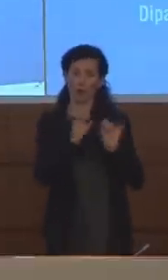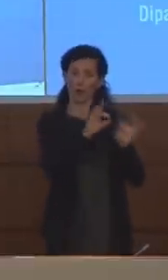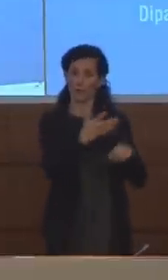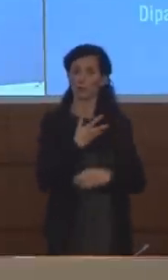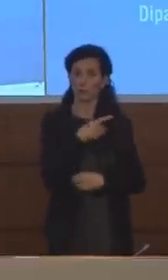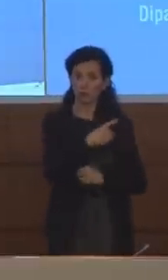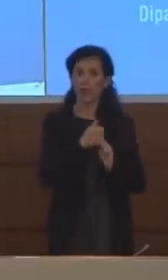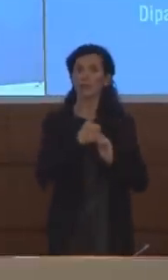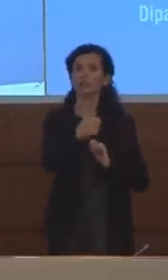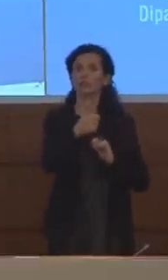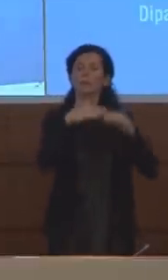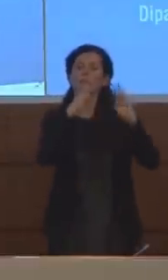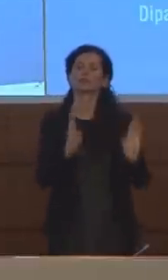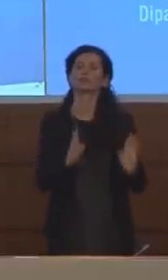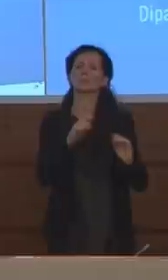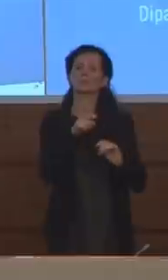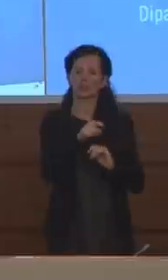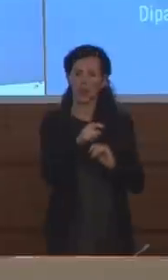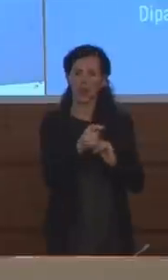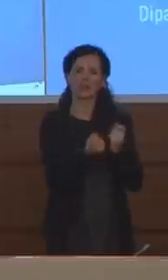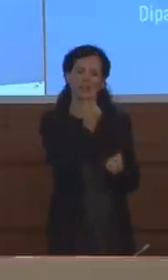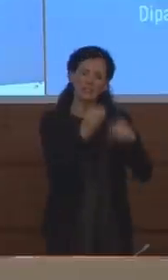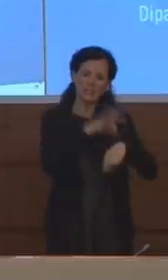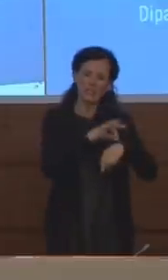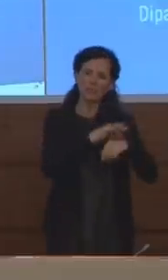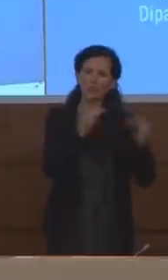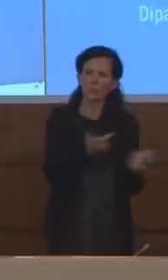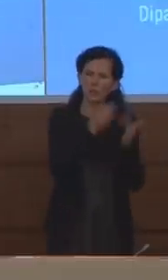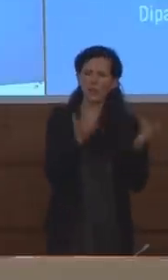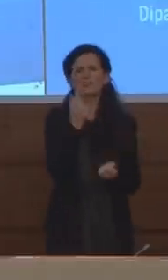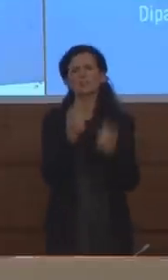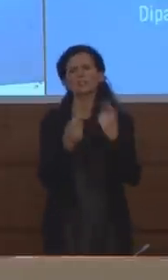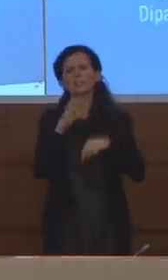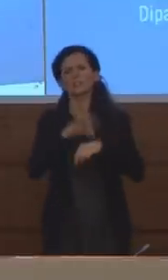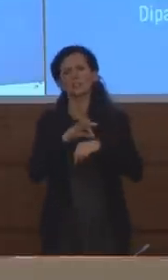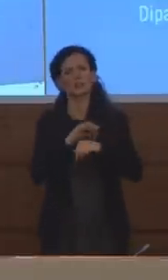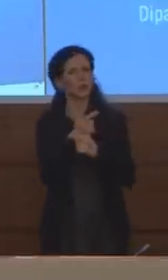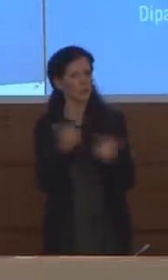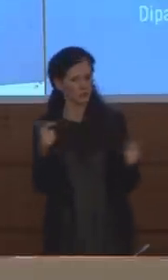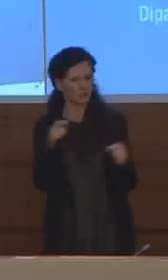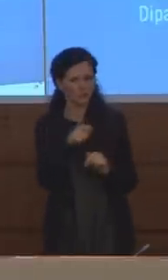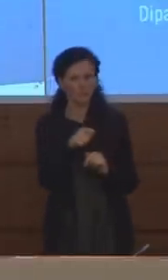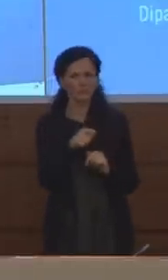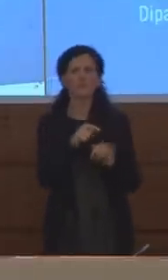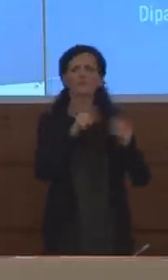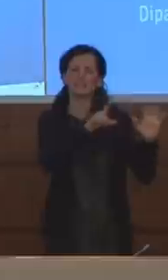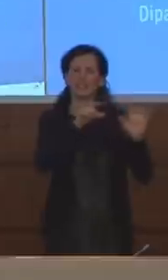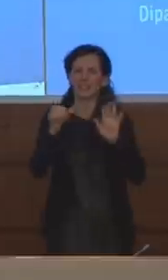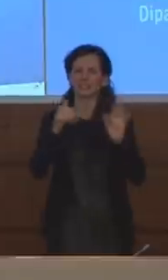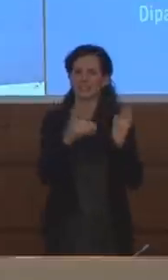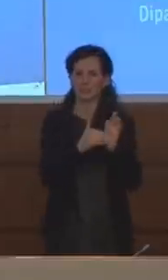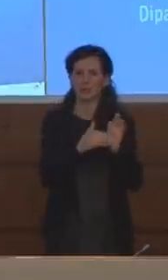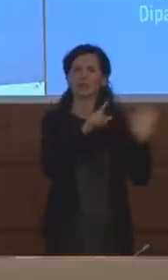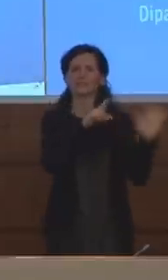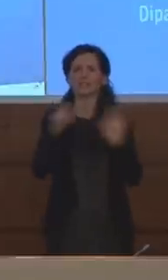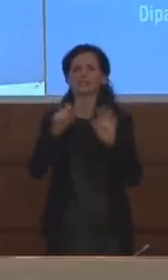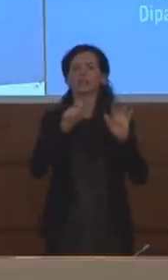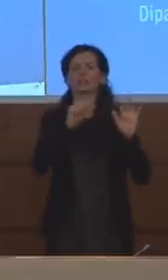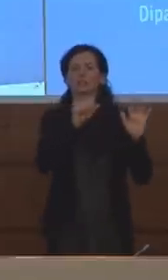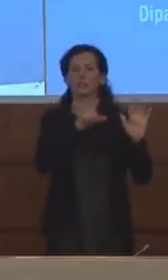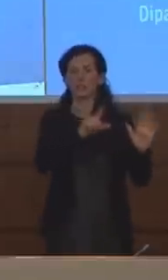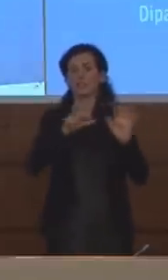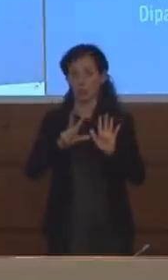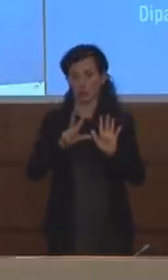isolamento domiciliare con sintomi lievi o senza sintomi e sono pari a 76 mila 778